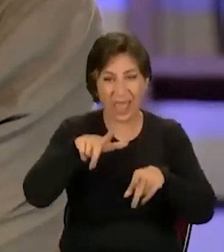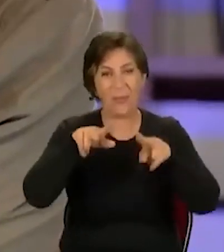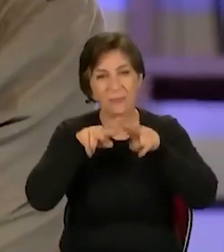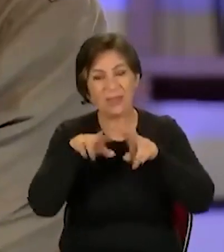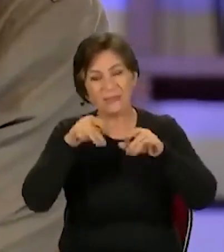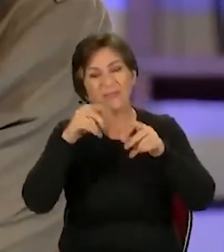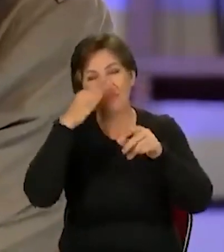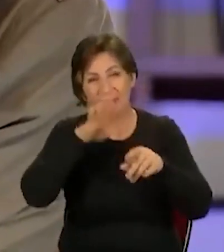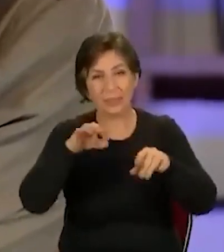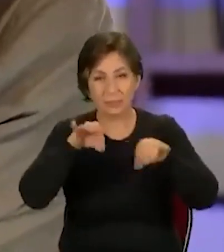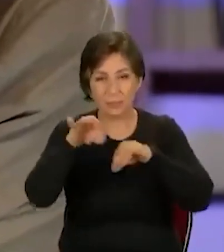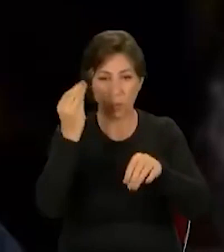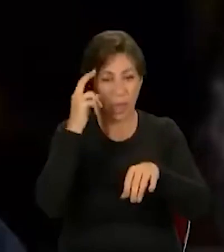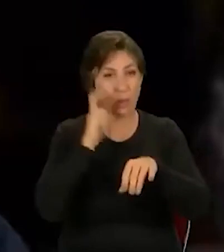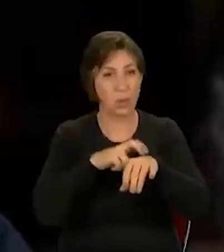ve çok iyi. Ve o anda